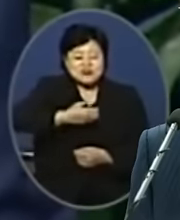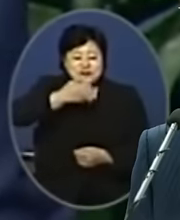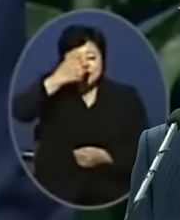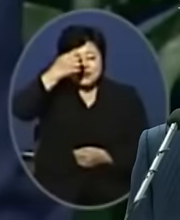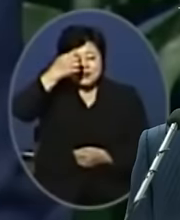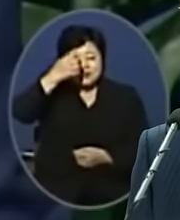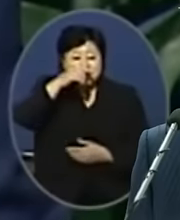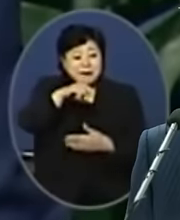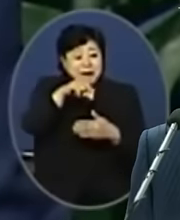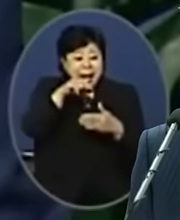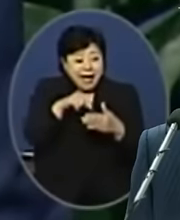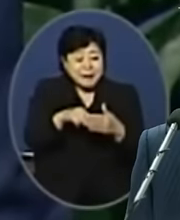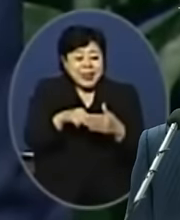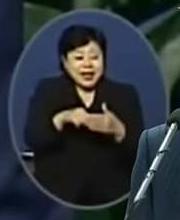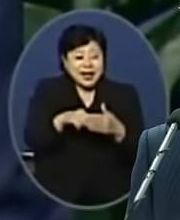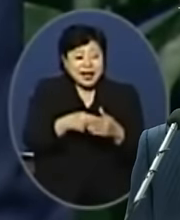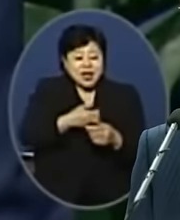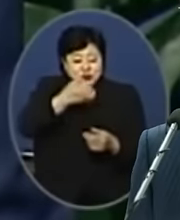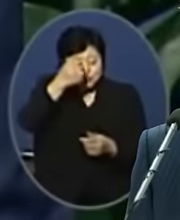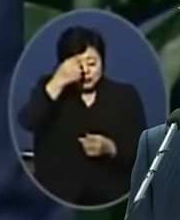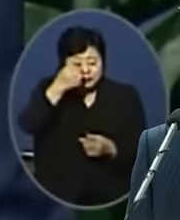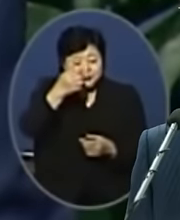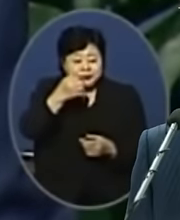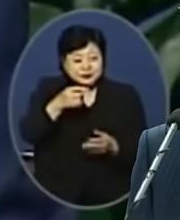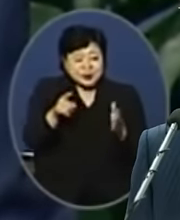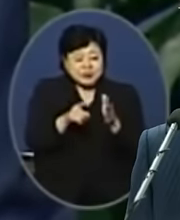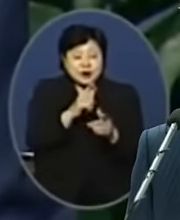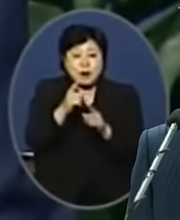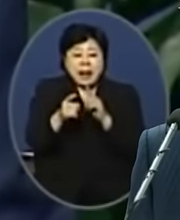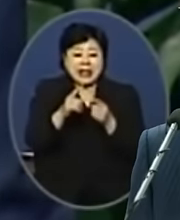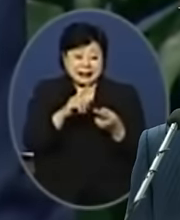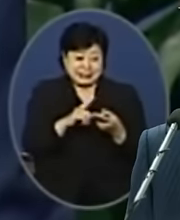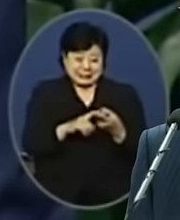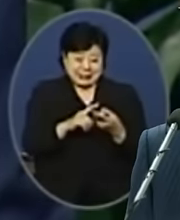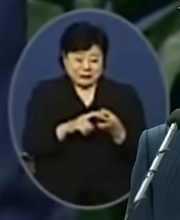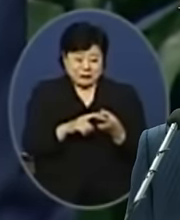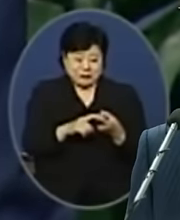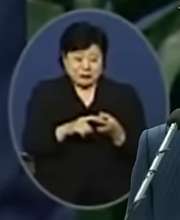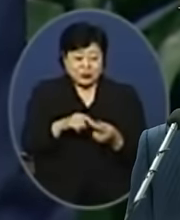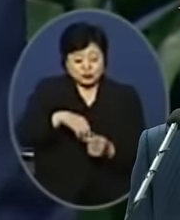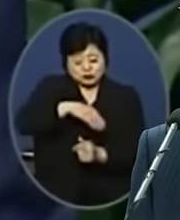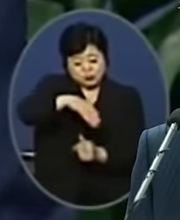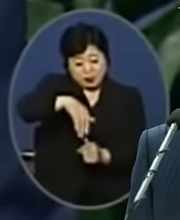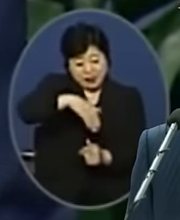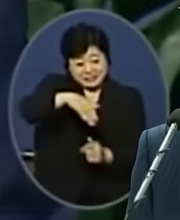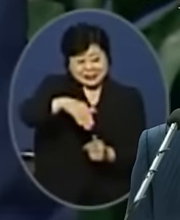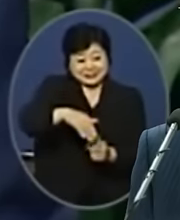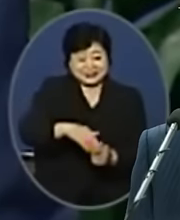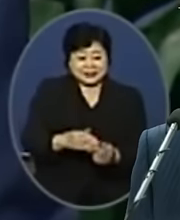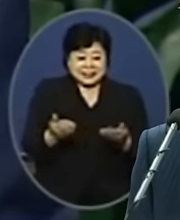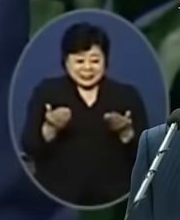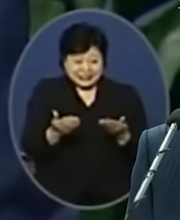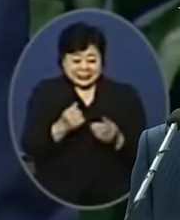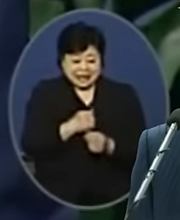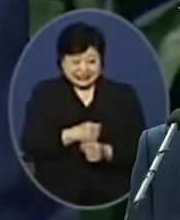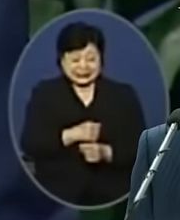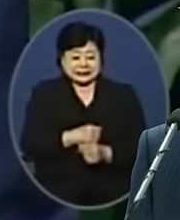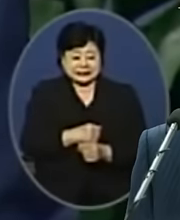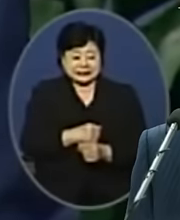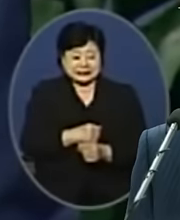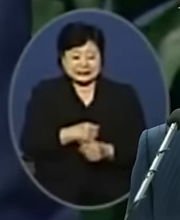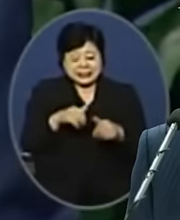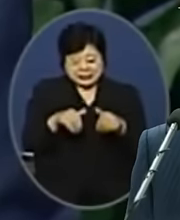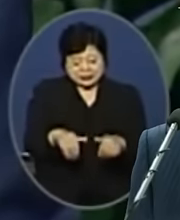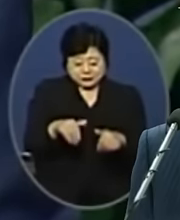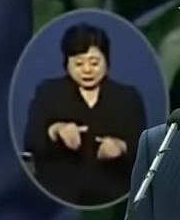여러분 마음속에서 있는 꿈을 여러분이 믿고 말을 하면 여러분 주변에서 일을 하는